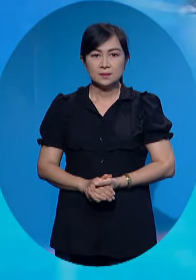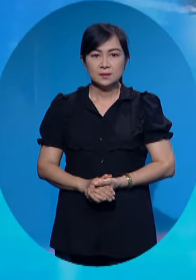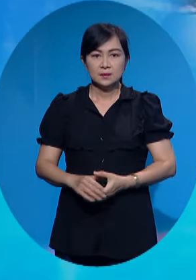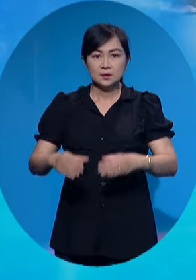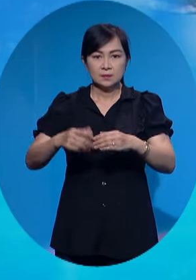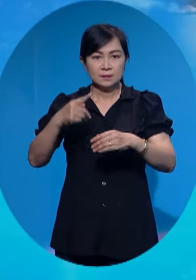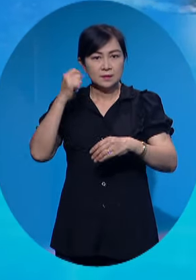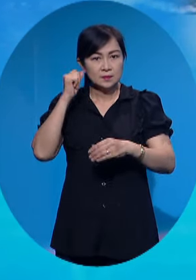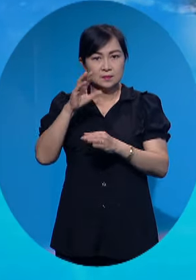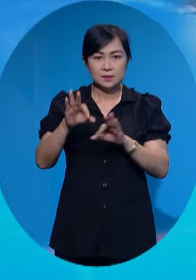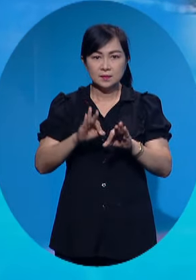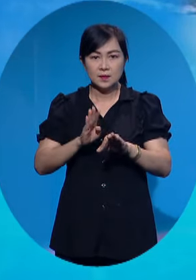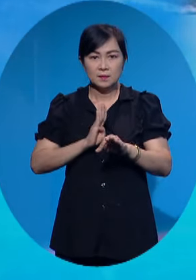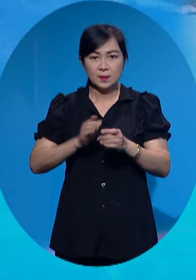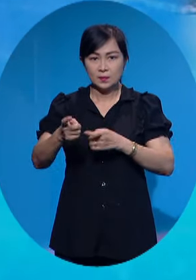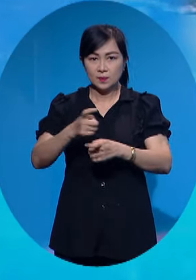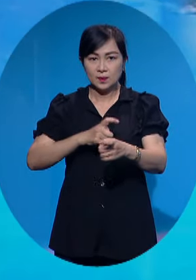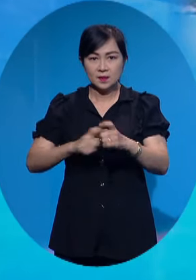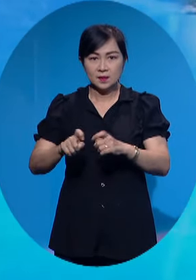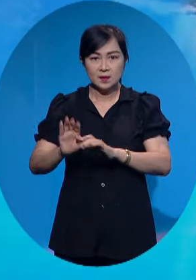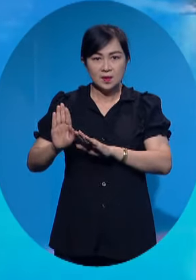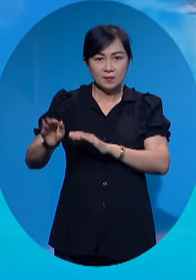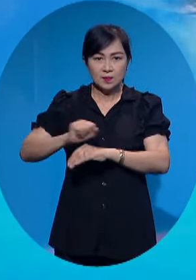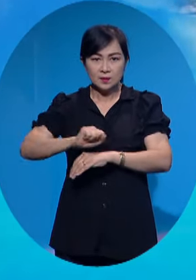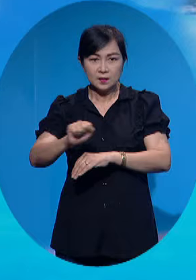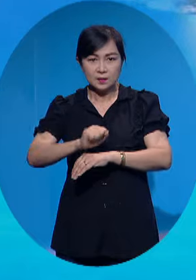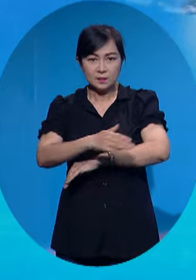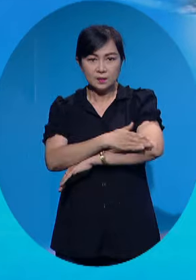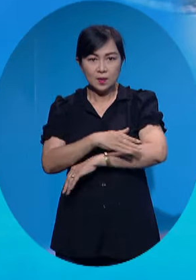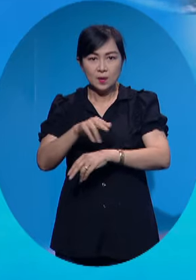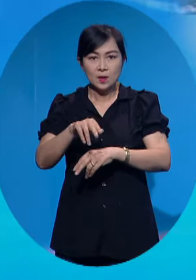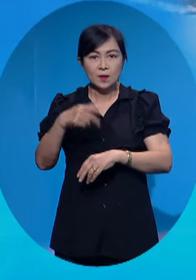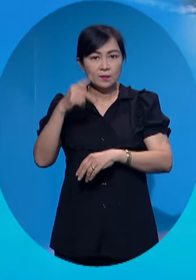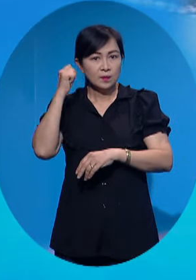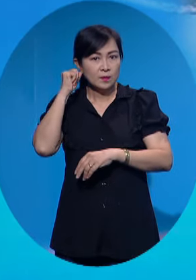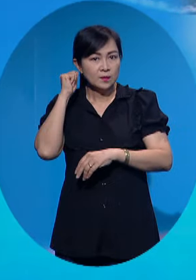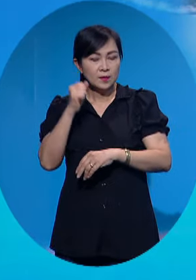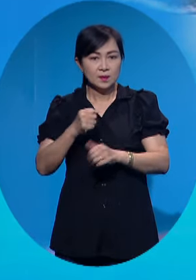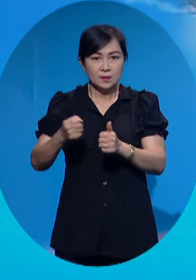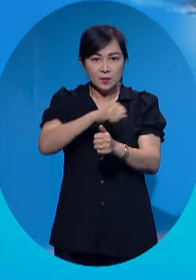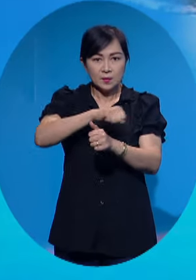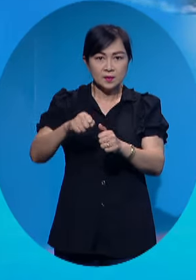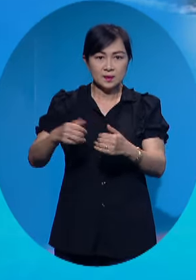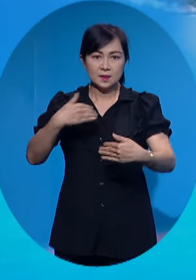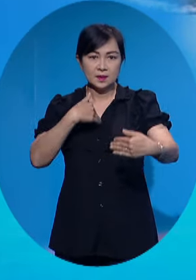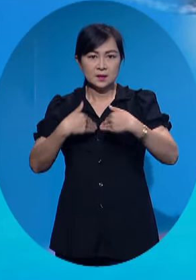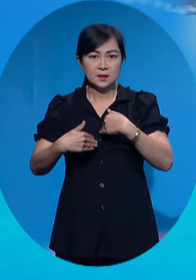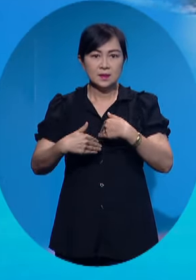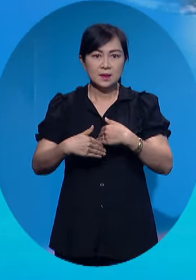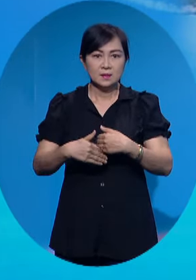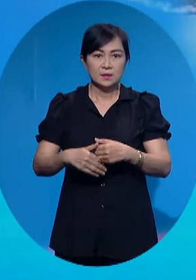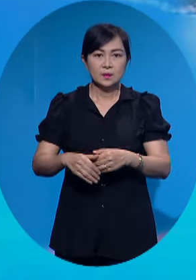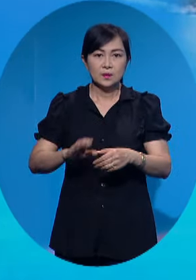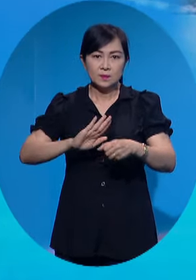hộ lên nghiệp phụ nữ thành phố Hồ Chí Minh và ban quản lý dự án ứng phó khẩn cấp và hỗ trợ phục hồi cho phụ nữ có nguy cơ bị bạo lực bị ảnh hưởng nặng nề bởi